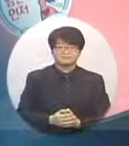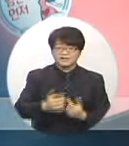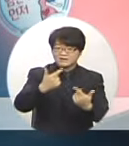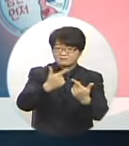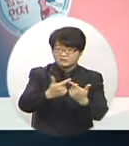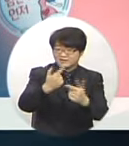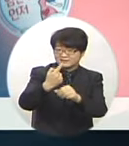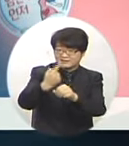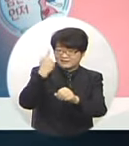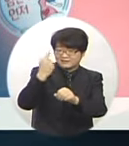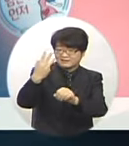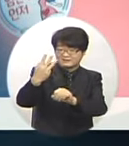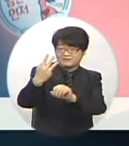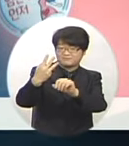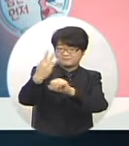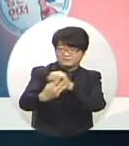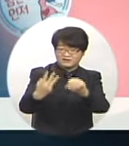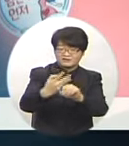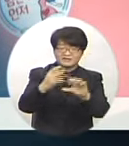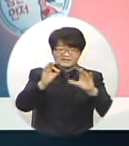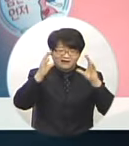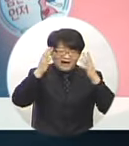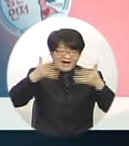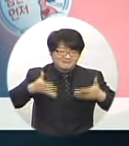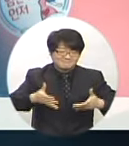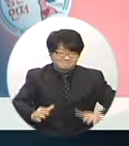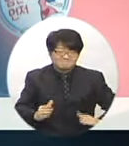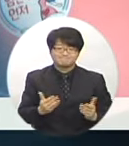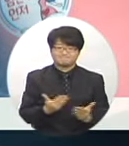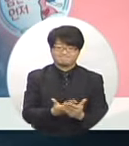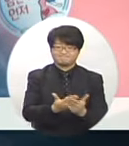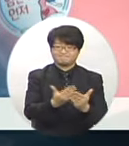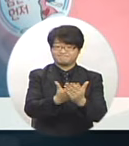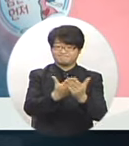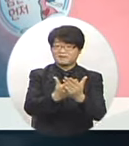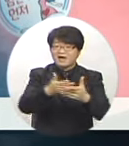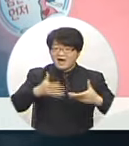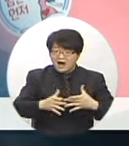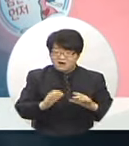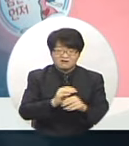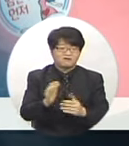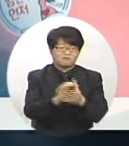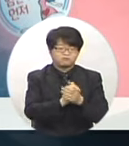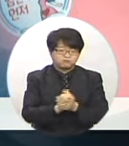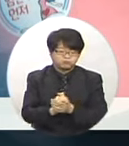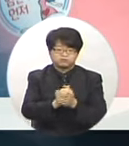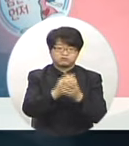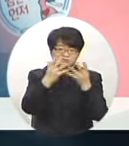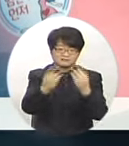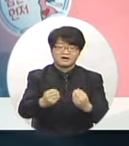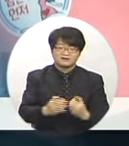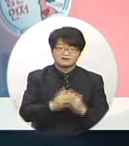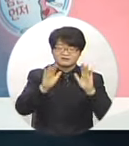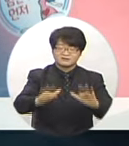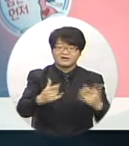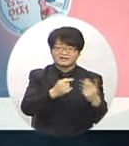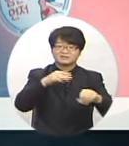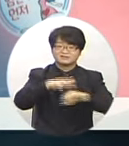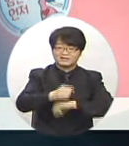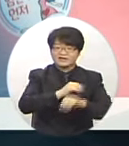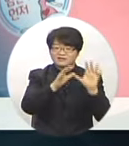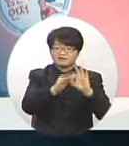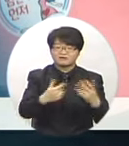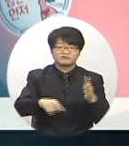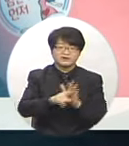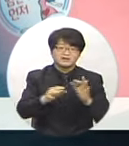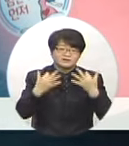부산은 지난해까지 3년 연속 출생아 수 증가를 이루며 출산 친화 도시로 성장했습니다. 올해도 이 같은 추세를 이끌기 위해